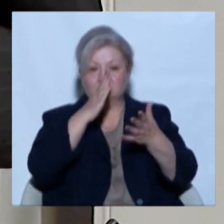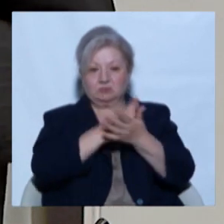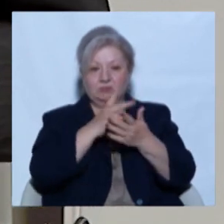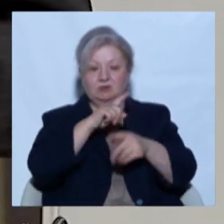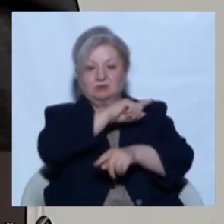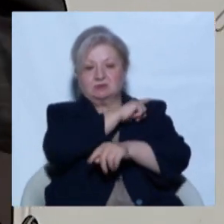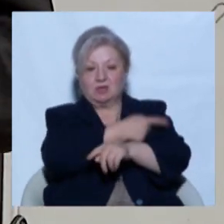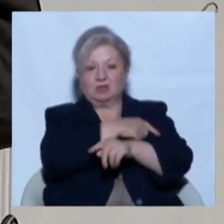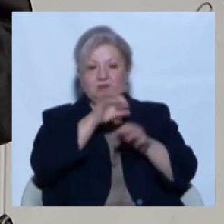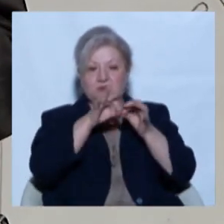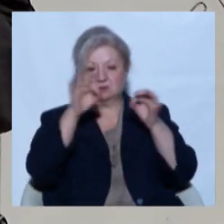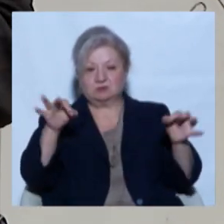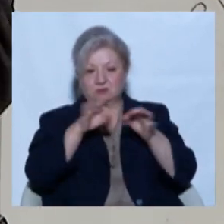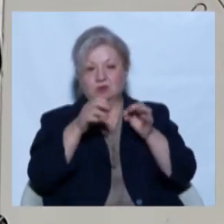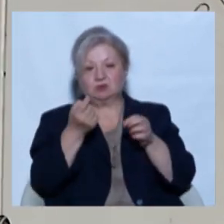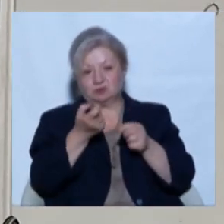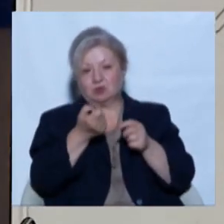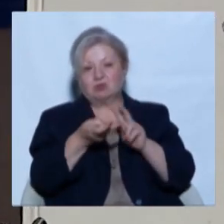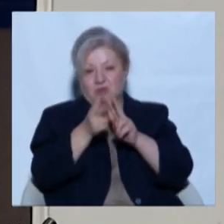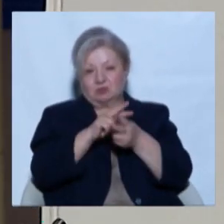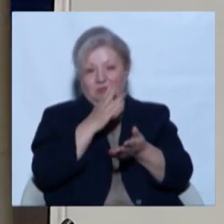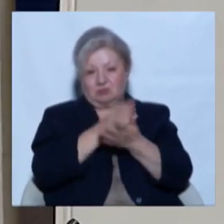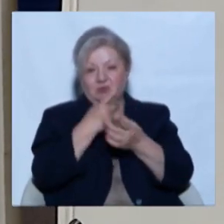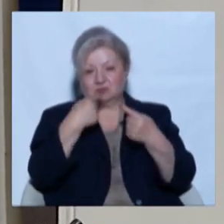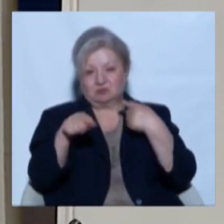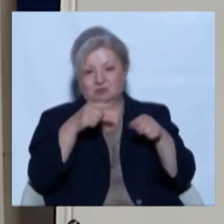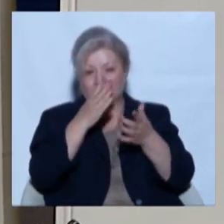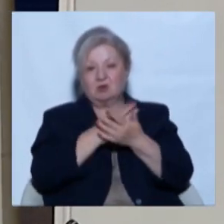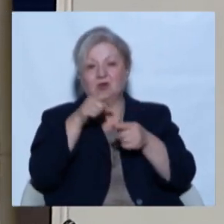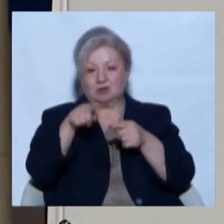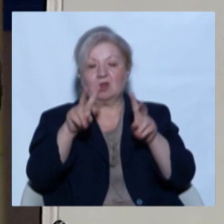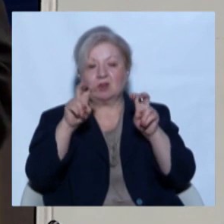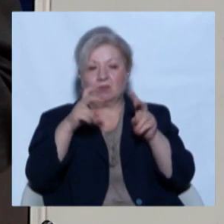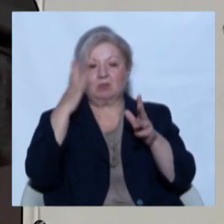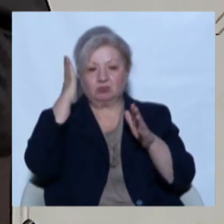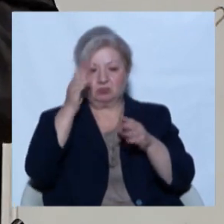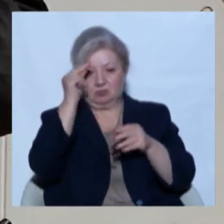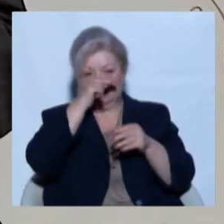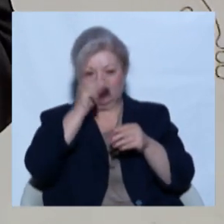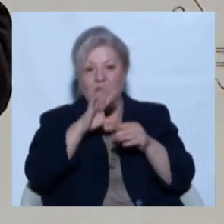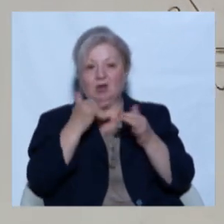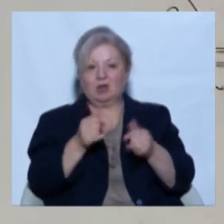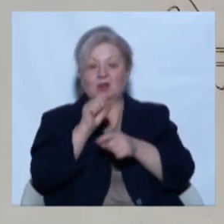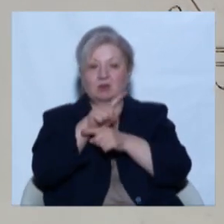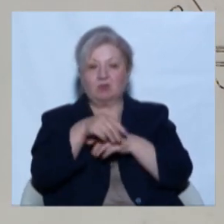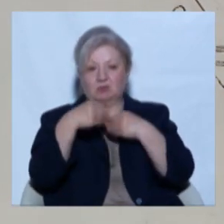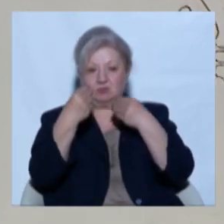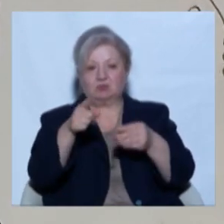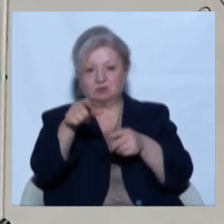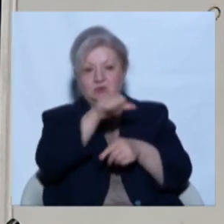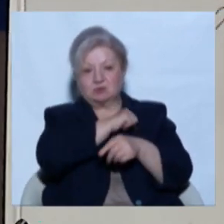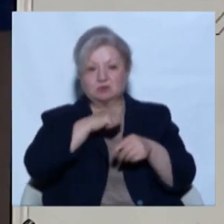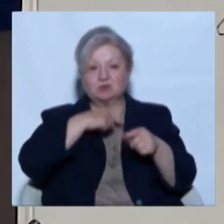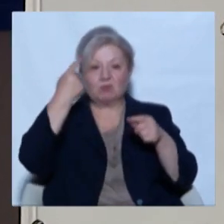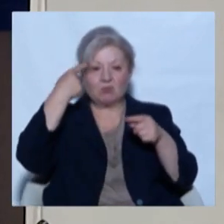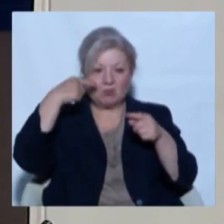პრინციპით არის ძალის გაზომვა. ცოტათი განსხვავდება ამისაგან იმ თემასაც განვიხილავთ, მაგრამ ჯერჯერობით მე გაძლევ დავალებას,